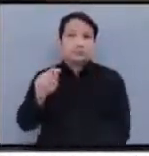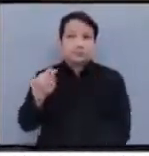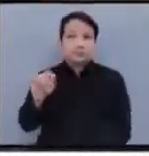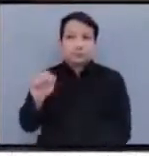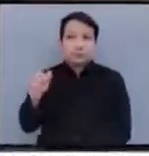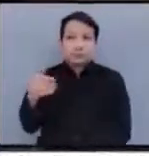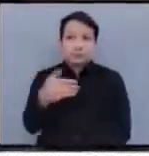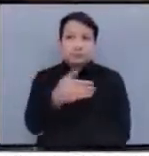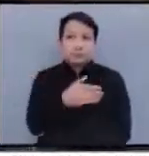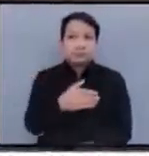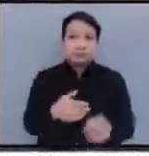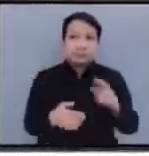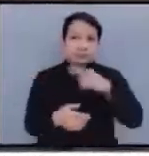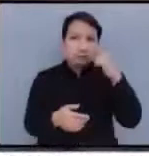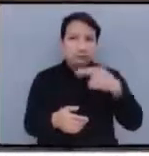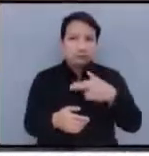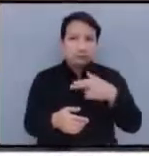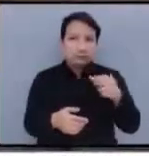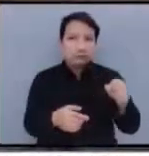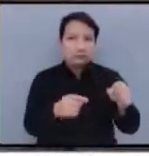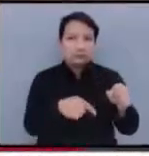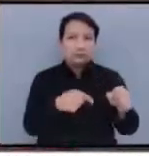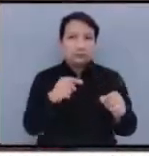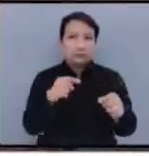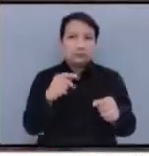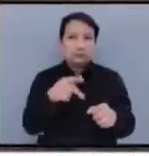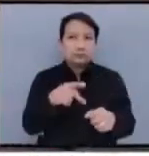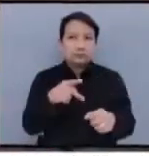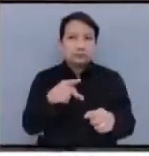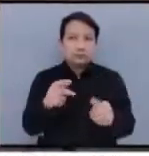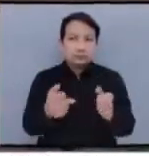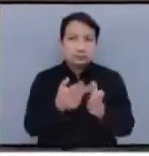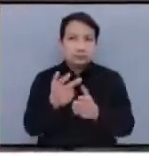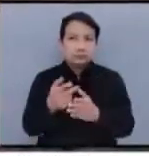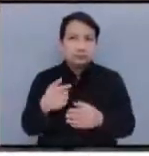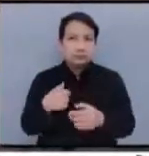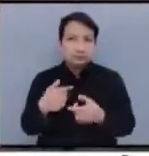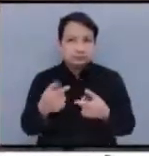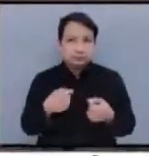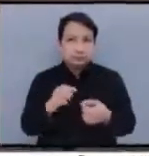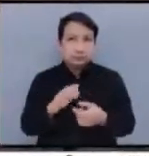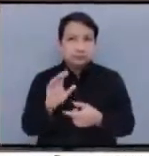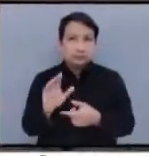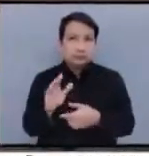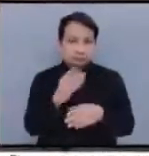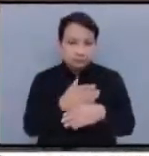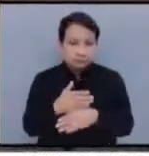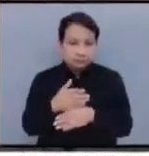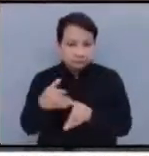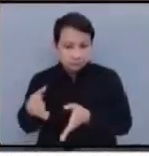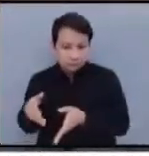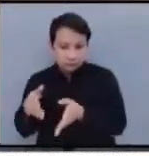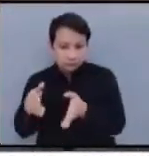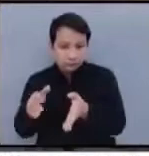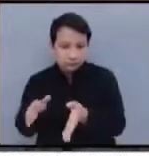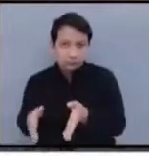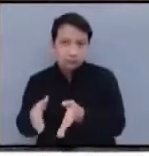High School sa Pasig City. Pag-ingat po na ginagawa ko ay lagi lang po ako nasa gilid and